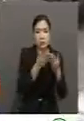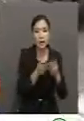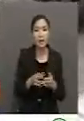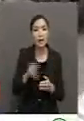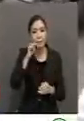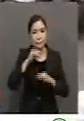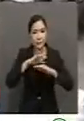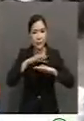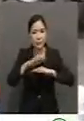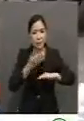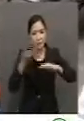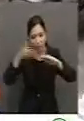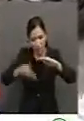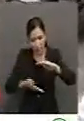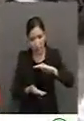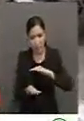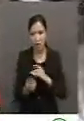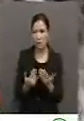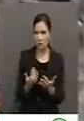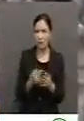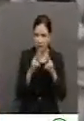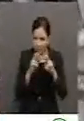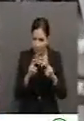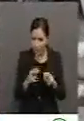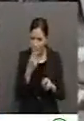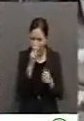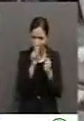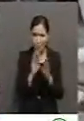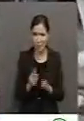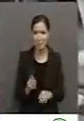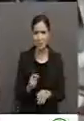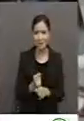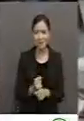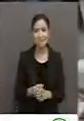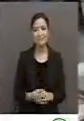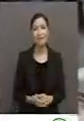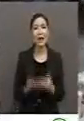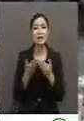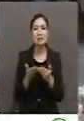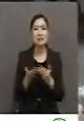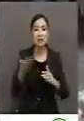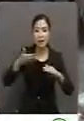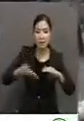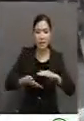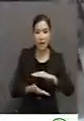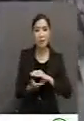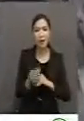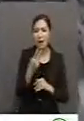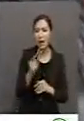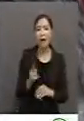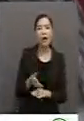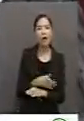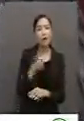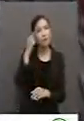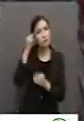ให้และคุณพี่บรรเจิดก็บอกว่ากำลังอยู่ในขั้นตอนศึกษาและออกแบบอยู่ค่ะแต่ก่อนความจริงจะเกิดก็มักจะมาจ